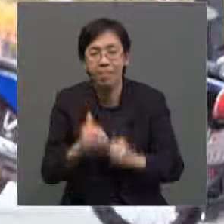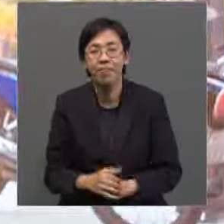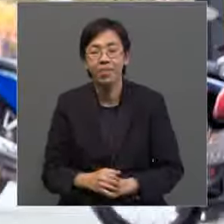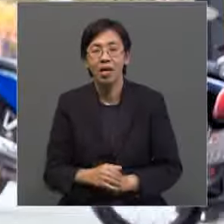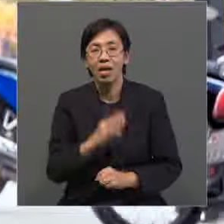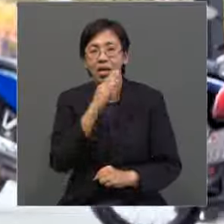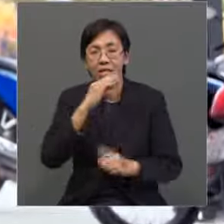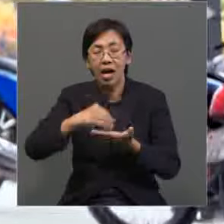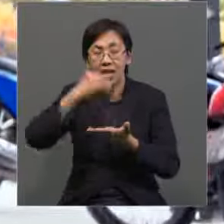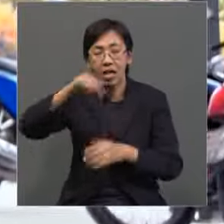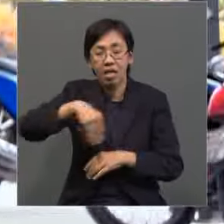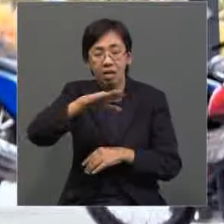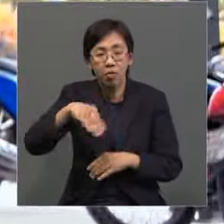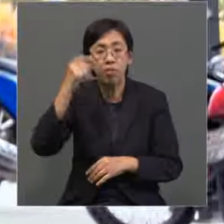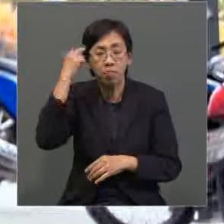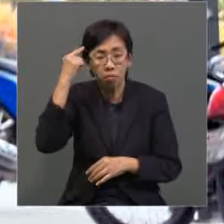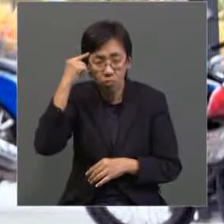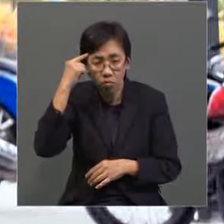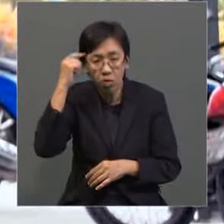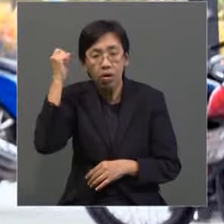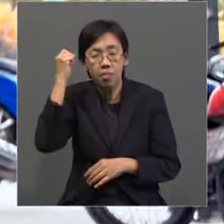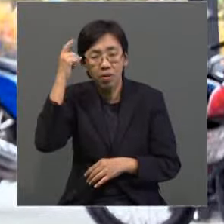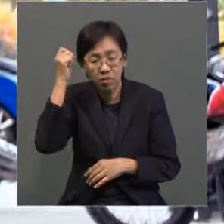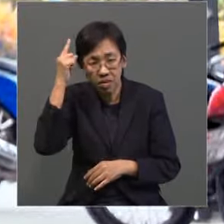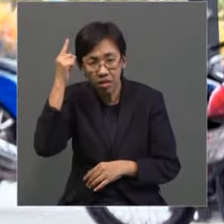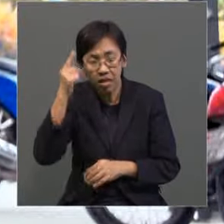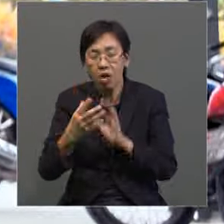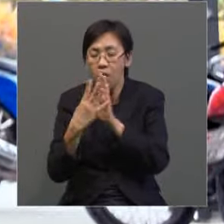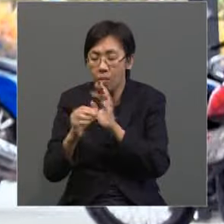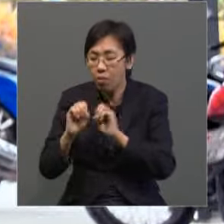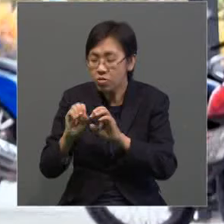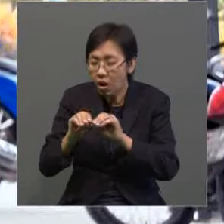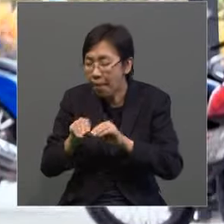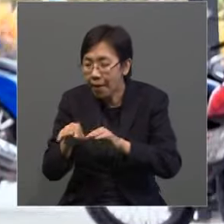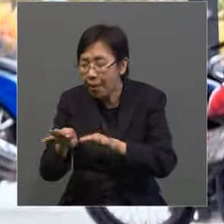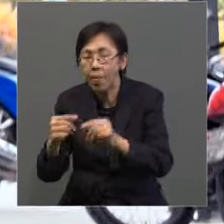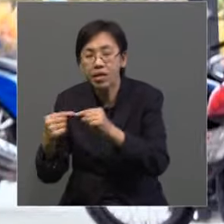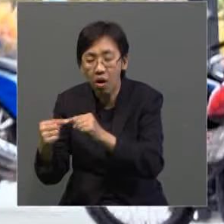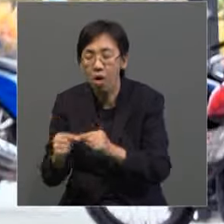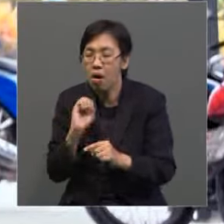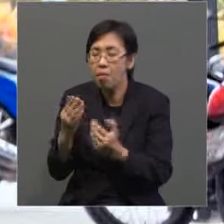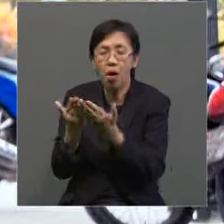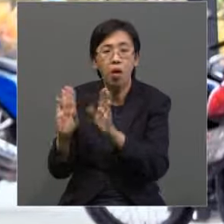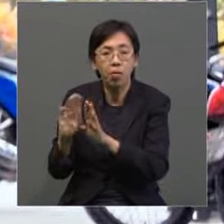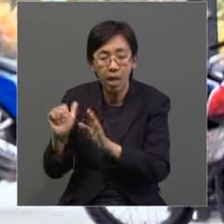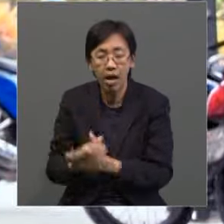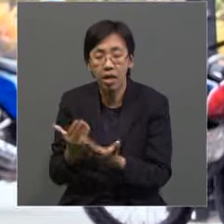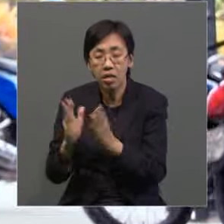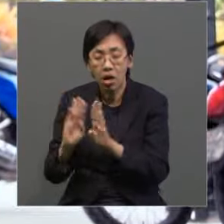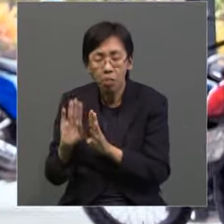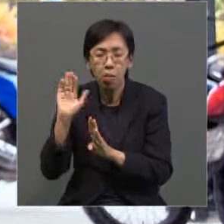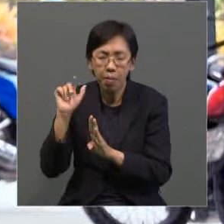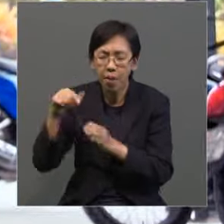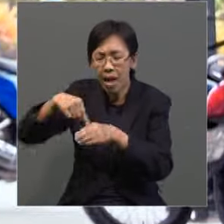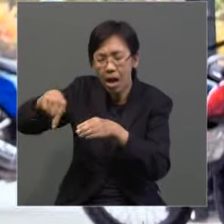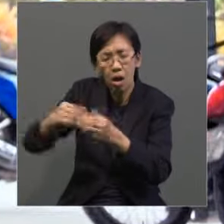านักเรียนเกณฑ์นำมีความรู้เขาก็สามารถถ่ายทอดต่อในครอบครัวก็ได้ถ้าครอบครัวเขามีความรู้เห็นความสำคัญ